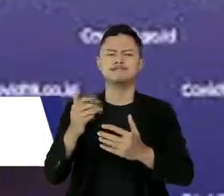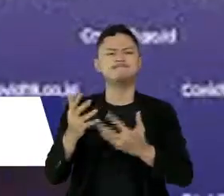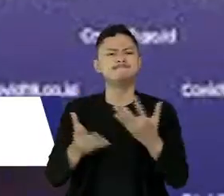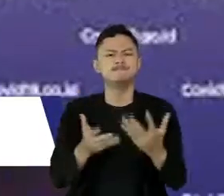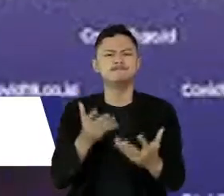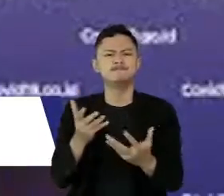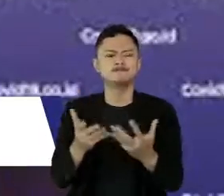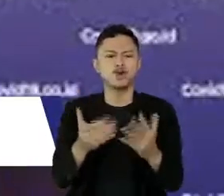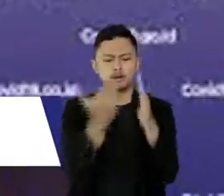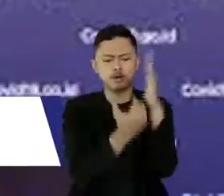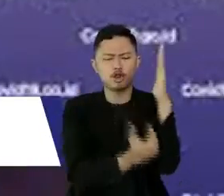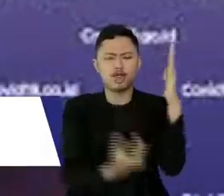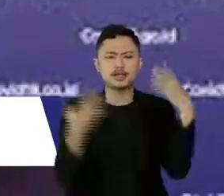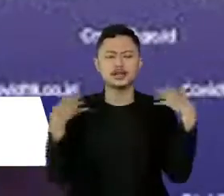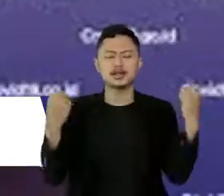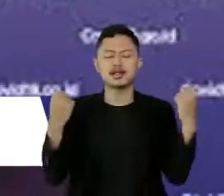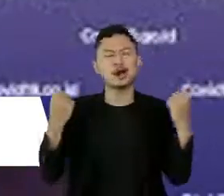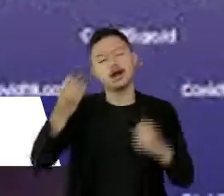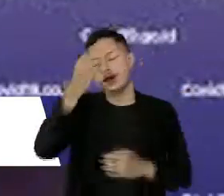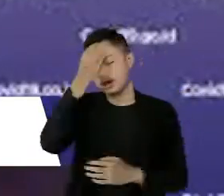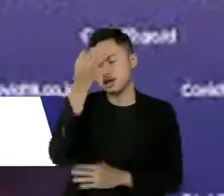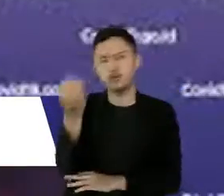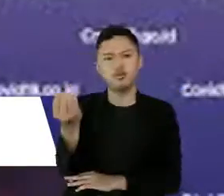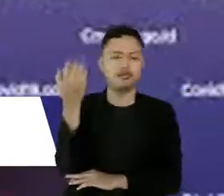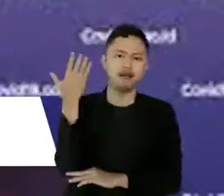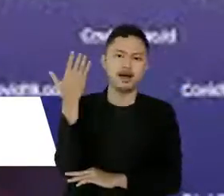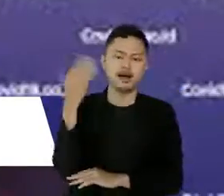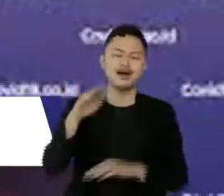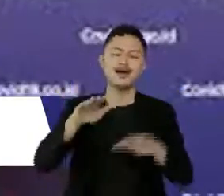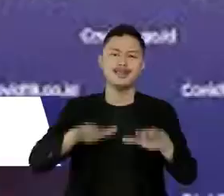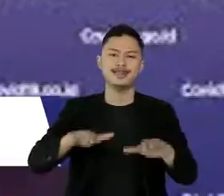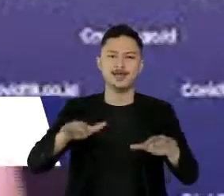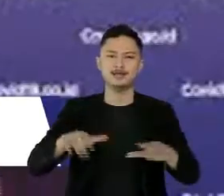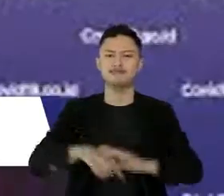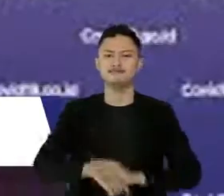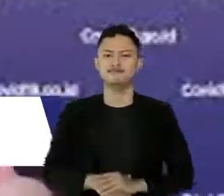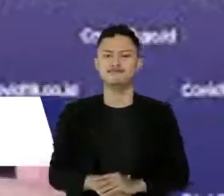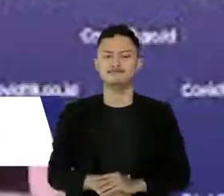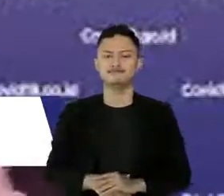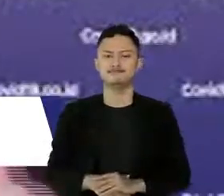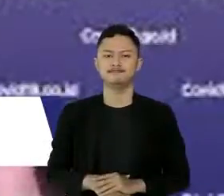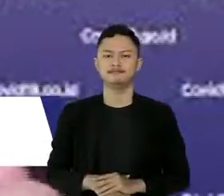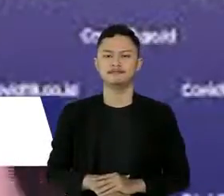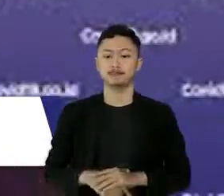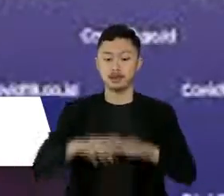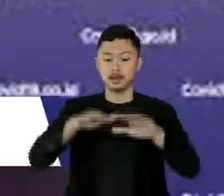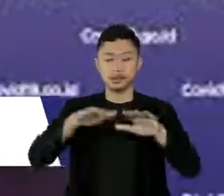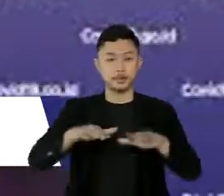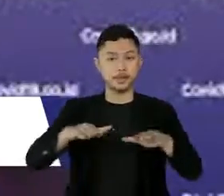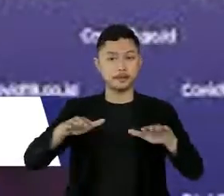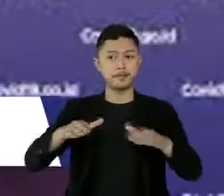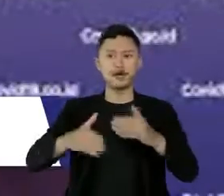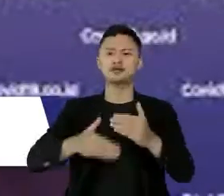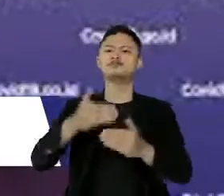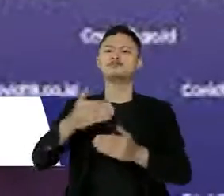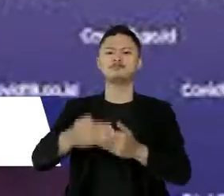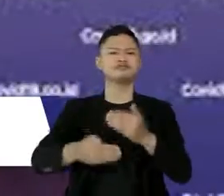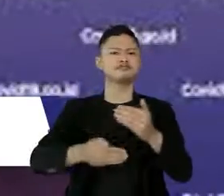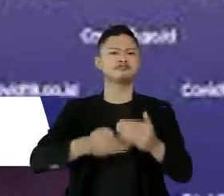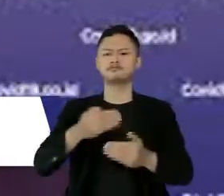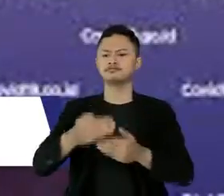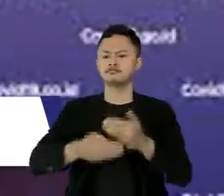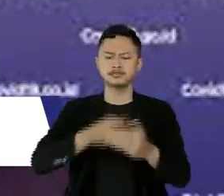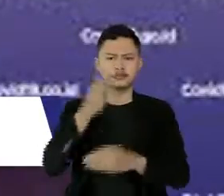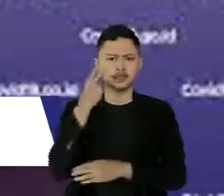tidak lagi menjalankan protokol kesehatan yang ketat. Nah, kemudian secara perlahan-lahan kita melihat bahwa